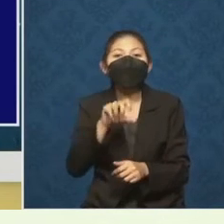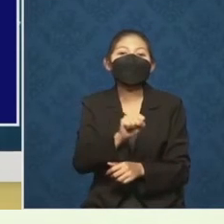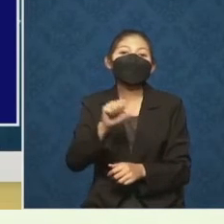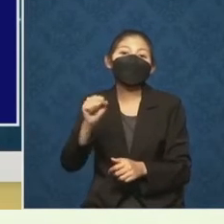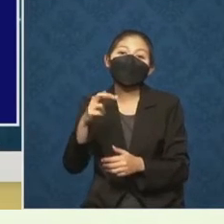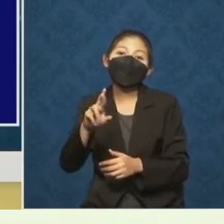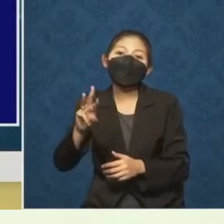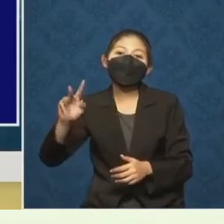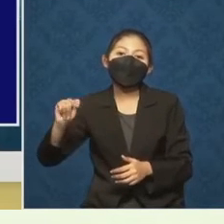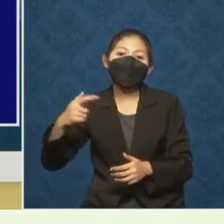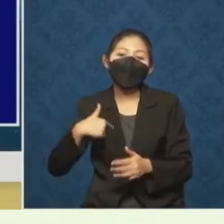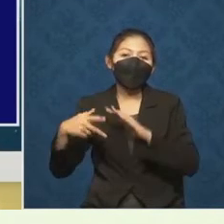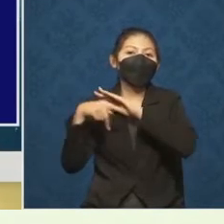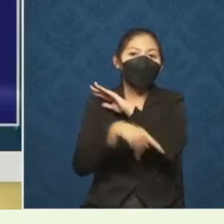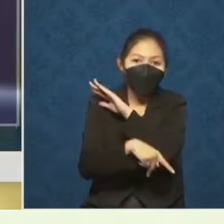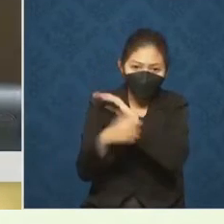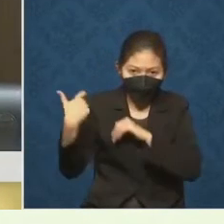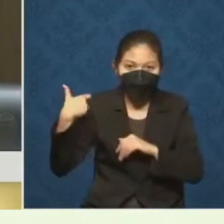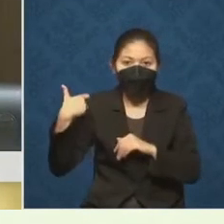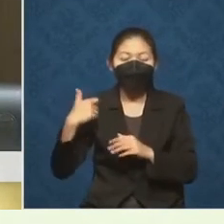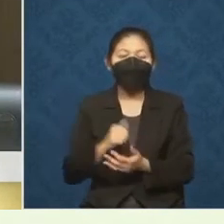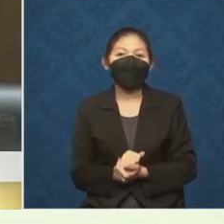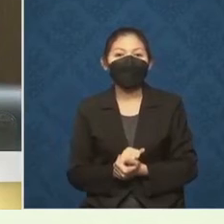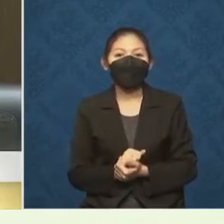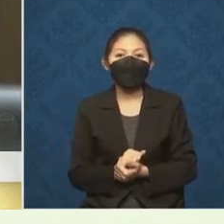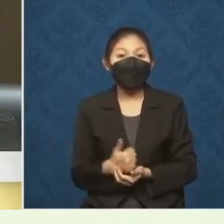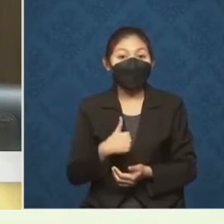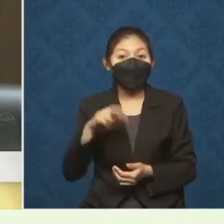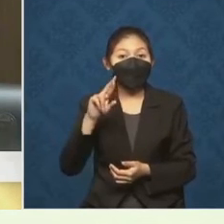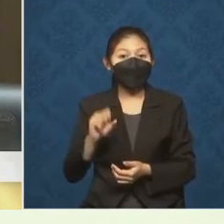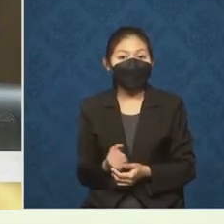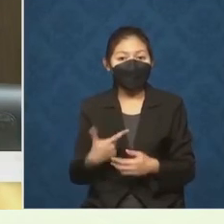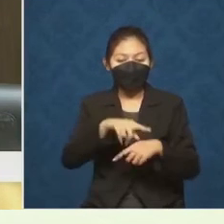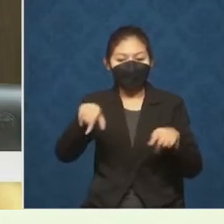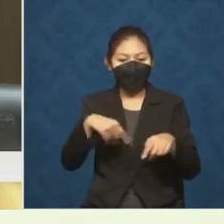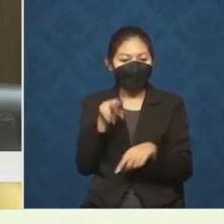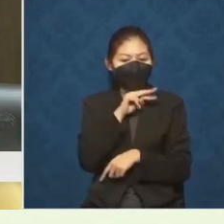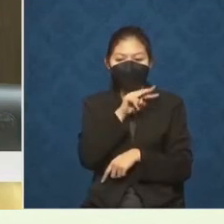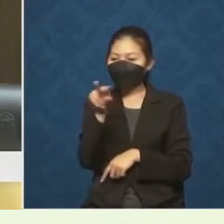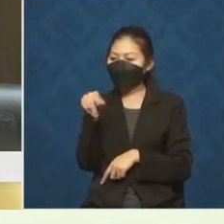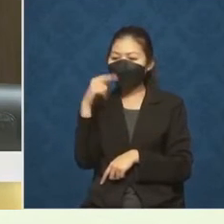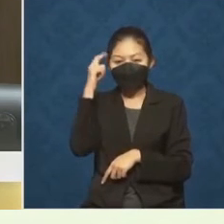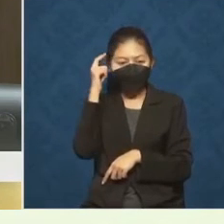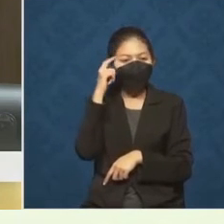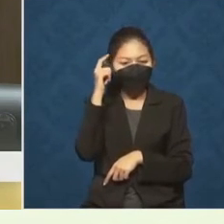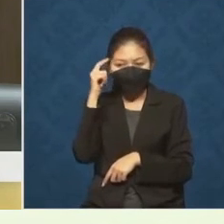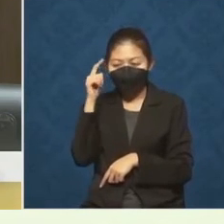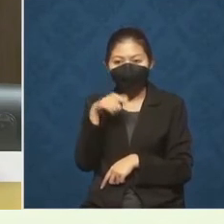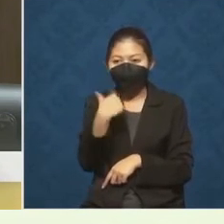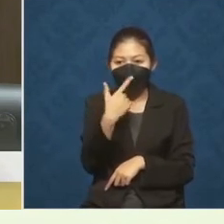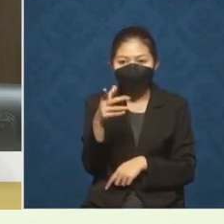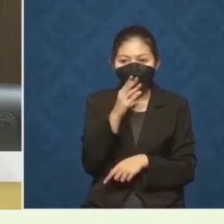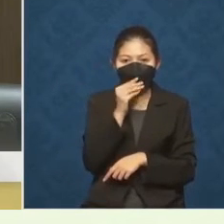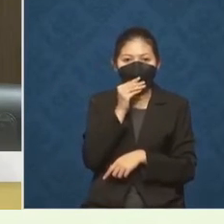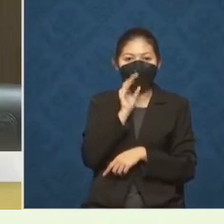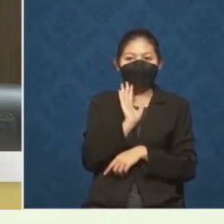งกันนะครับผมอยู่ในสภาเนี่ยรู้เห็นหมดนะครับใครอย่าปฏิเสธเลยนะครับนะที่ผม